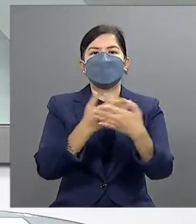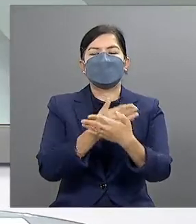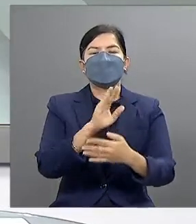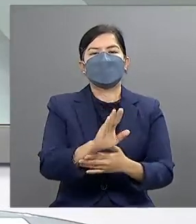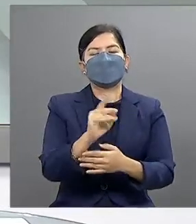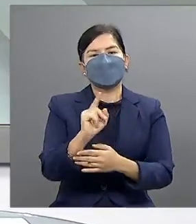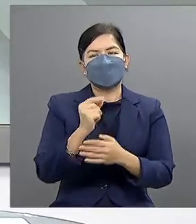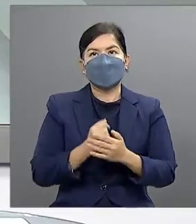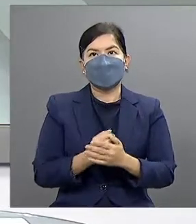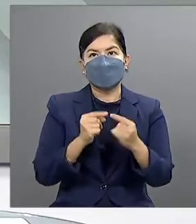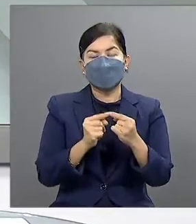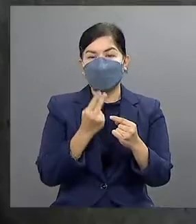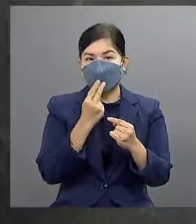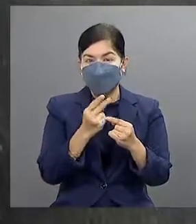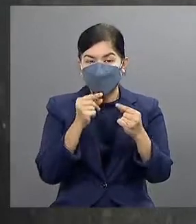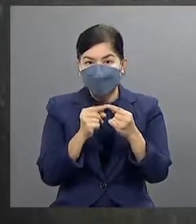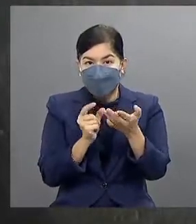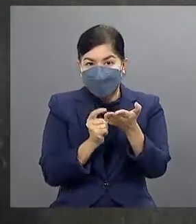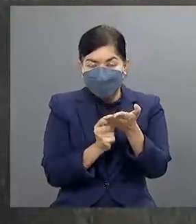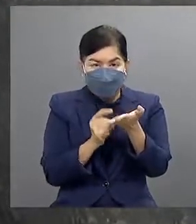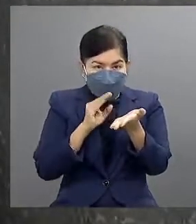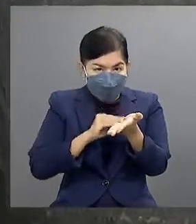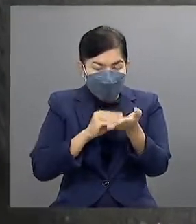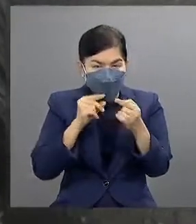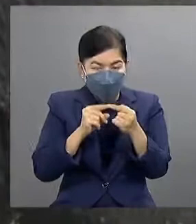มโครชิปที่ตัวช้างครับ